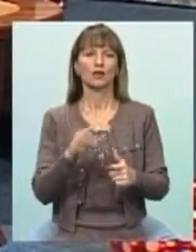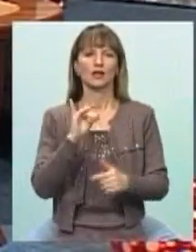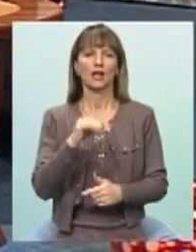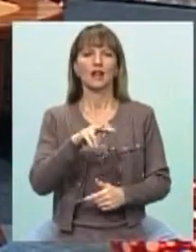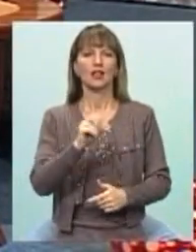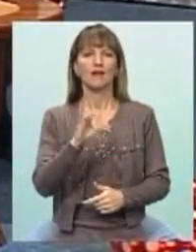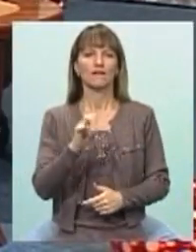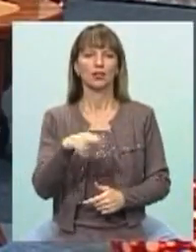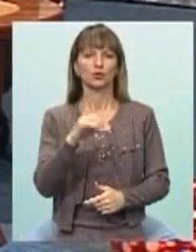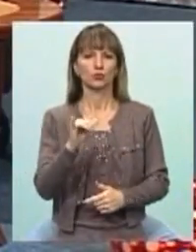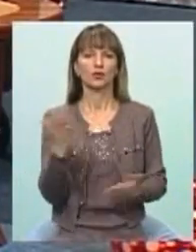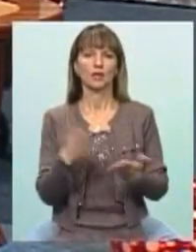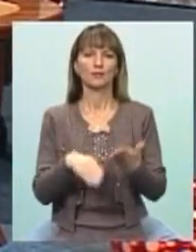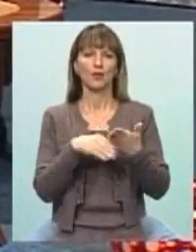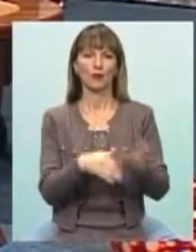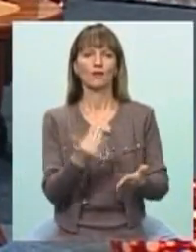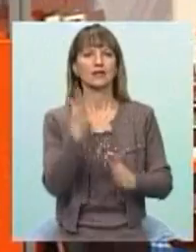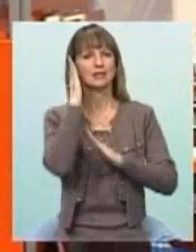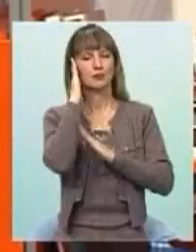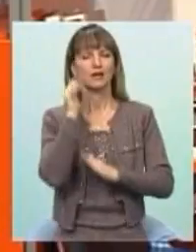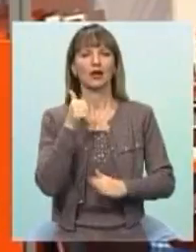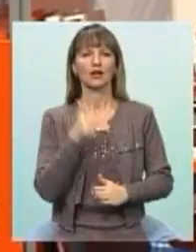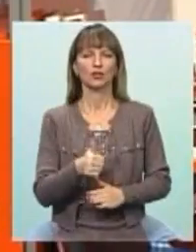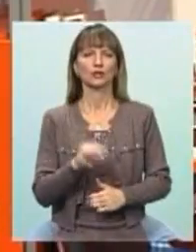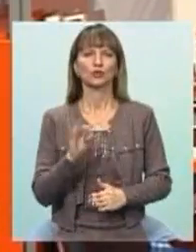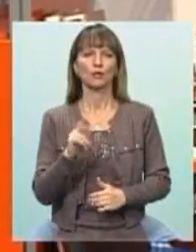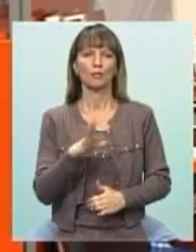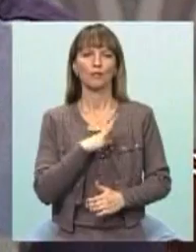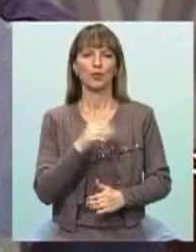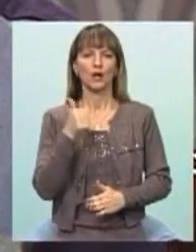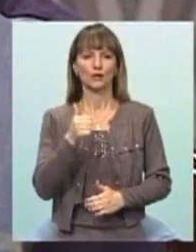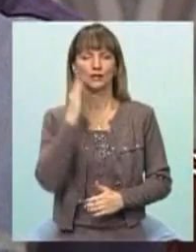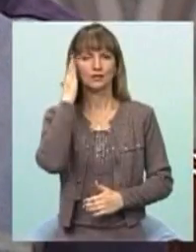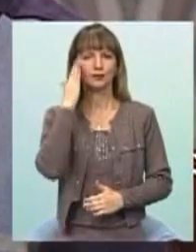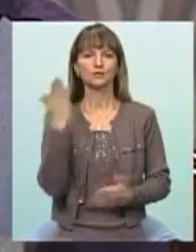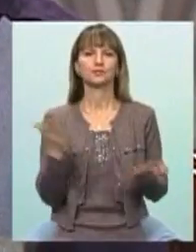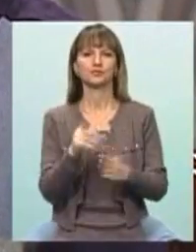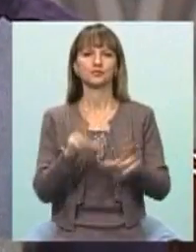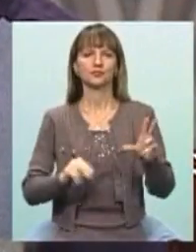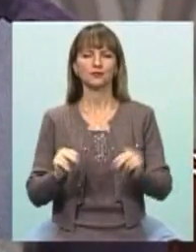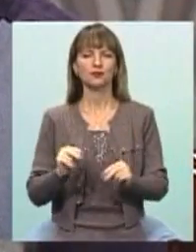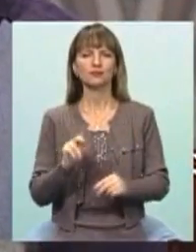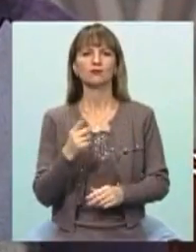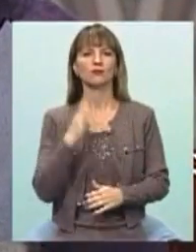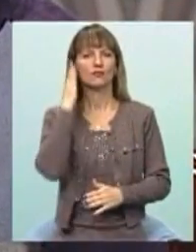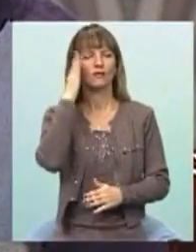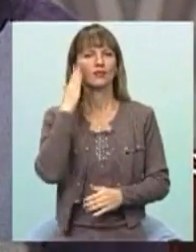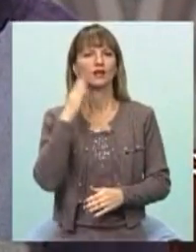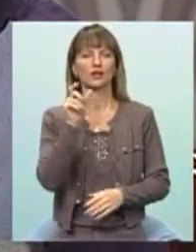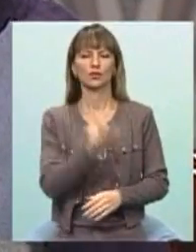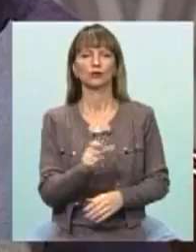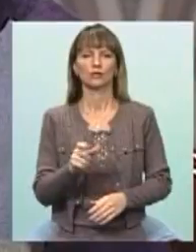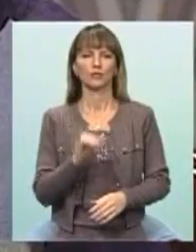і допоможуть вам спати добре та щоб снилися гарні сни. До речі, як ти вважаєш, а чому сняться